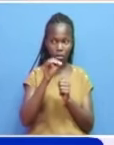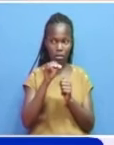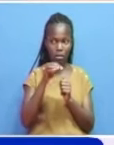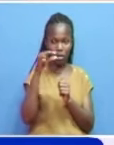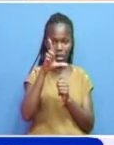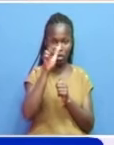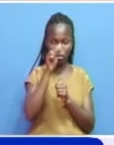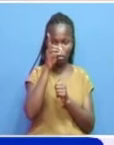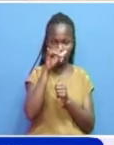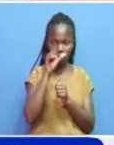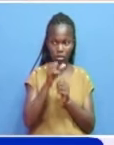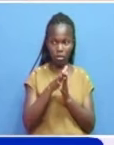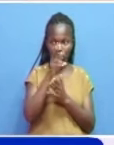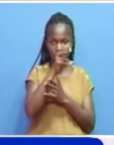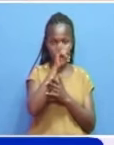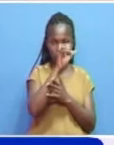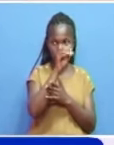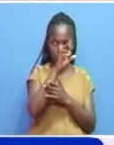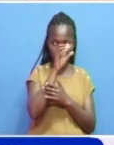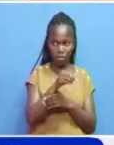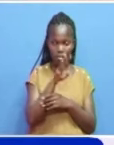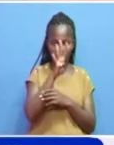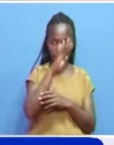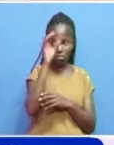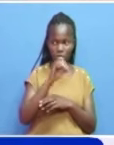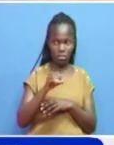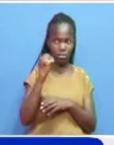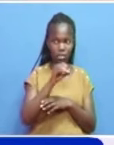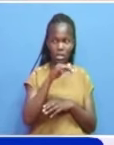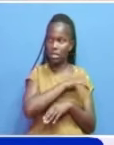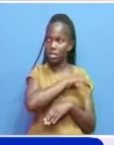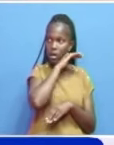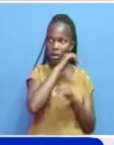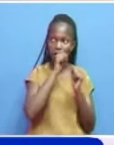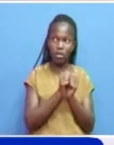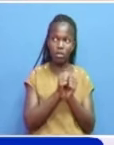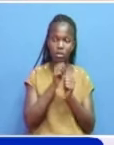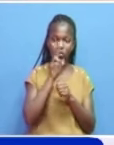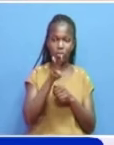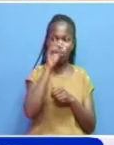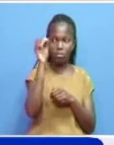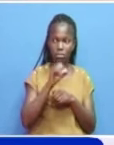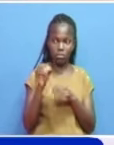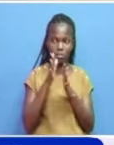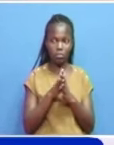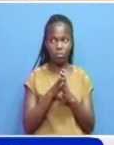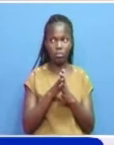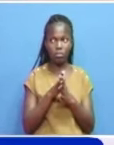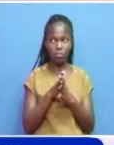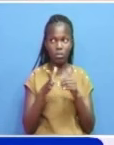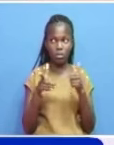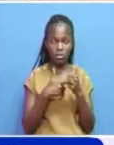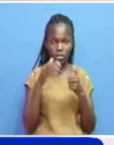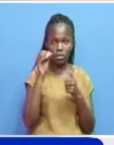Gladys Wanga na ndindi nyoro mena kilungu cha ina yuluwa yana. Raila Odinga ena kilungu cha ile yuluwa yana na kilungu cha miongo dhanda tu